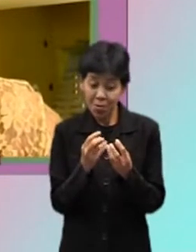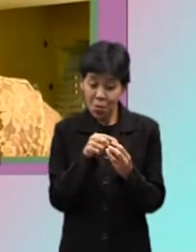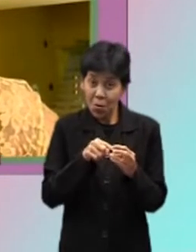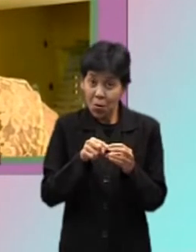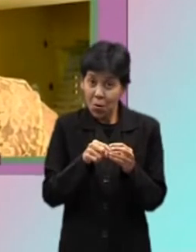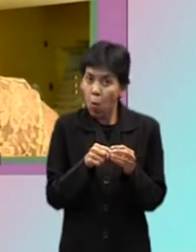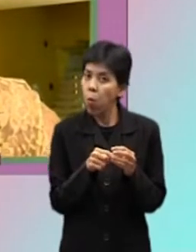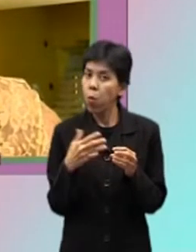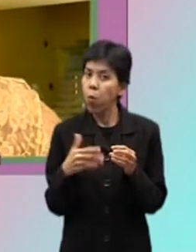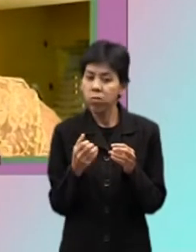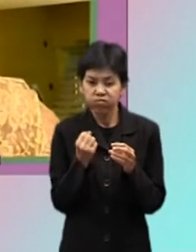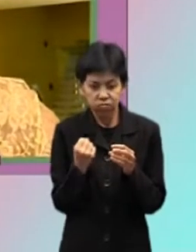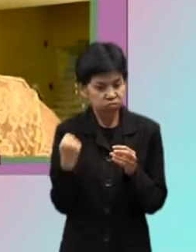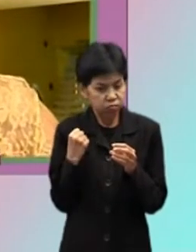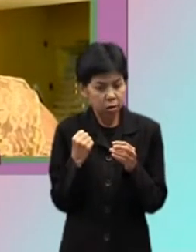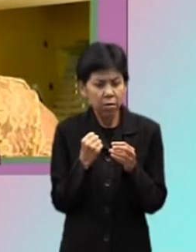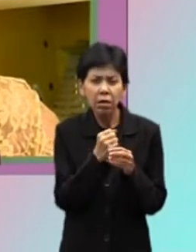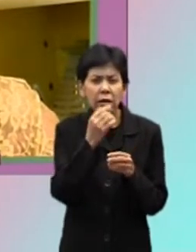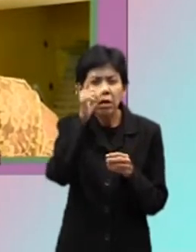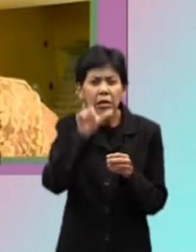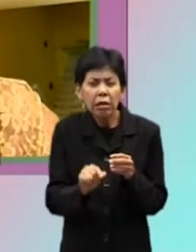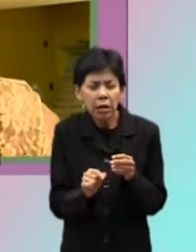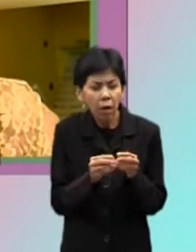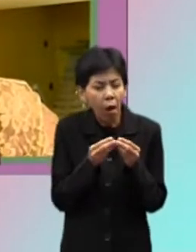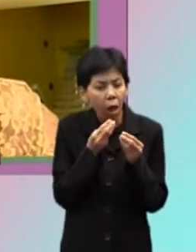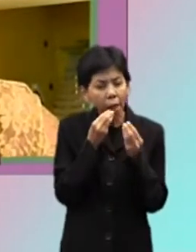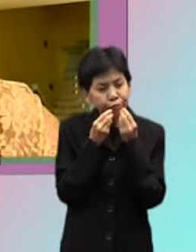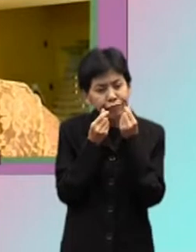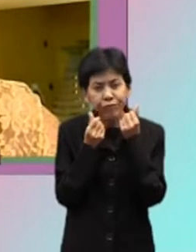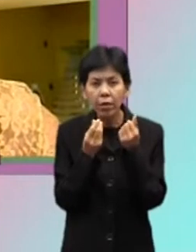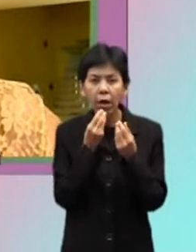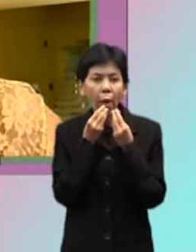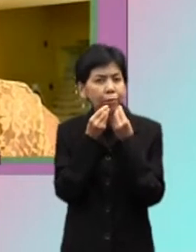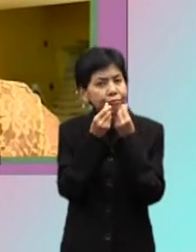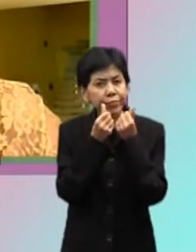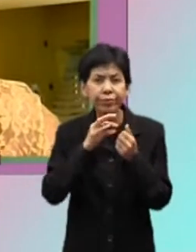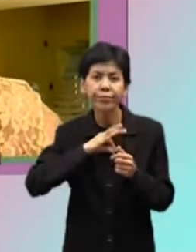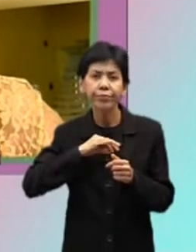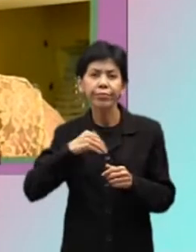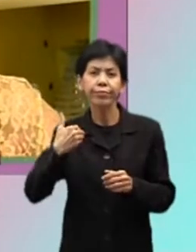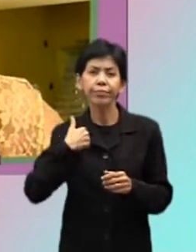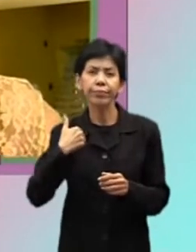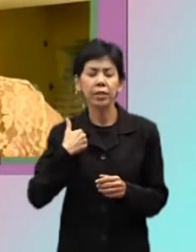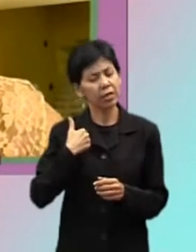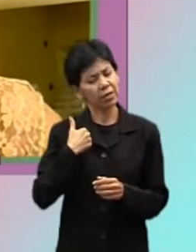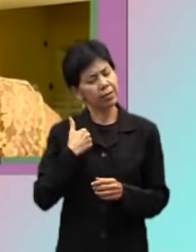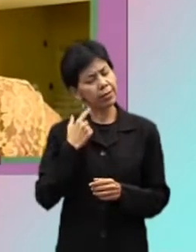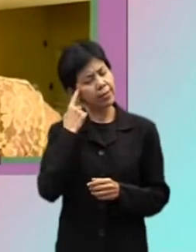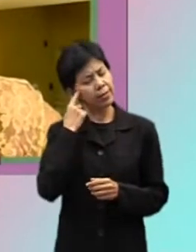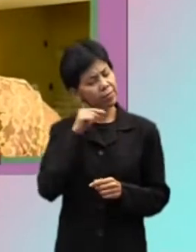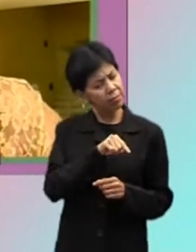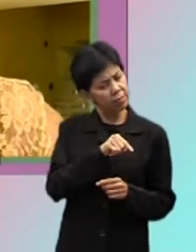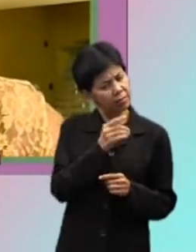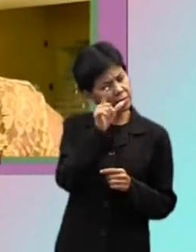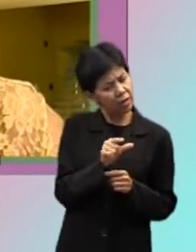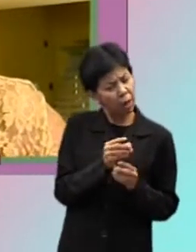ของเนื้อไอศกรีมเนี่ยจะมีมากกว่าอิตาลีพอเราทานเข้าไปเนี่ยจะมีความรู้สึกหลวมๆนะคะเราก็มีความสังเกตเกิดขึ้นเอ๊ะเนื้อ